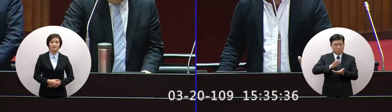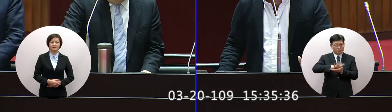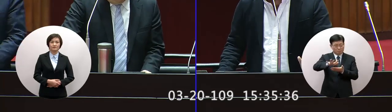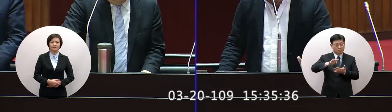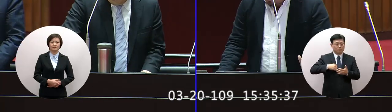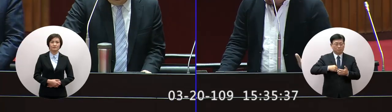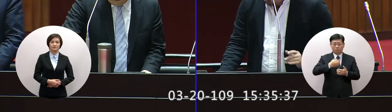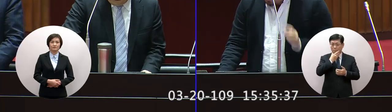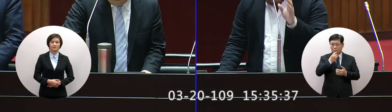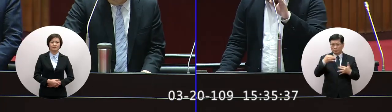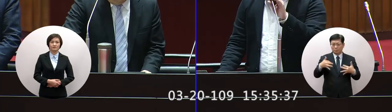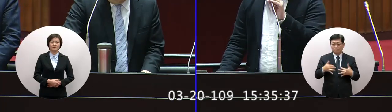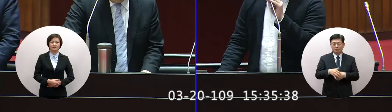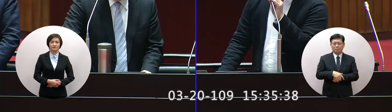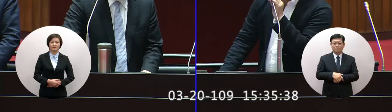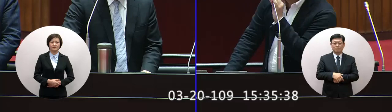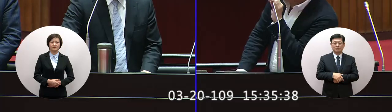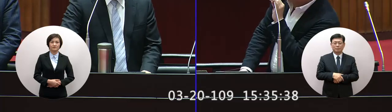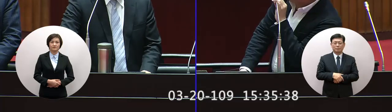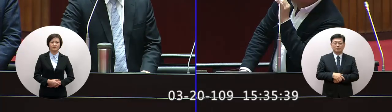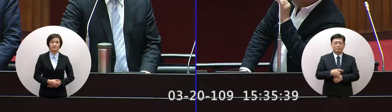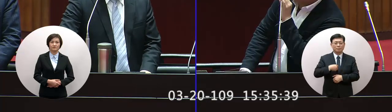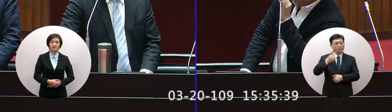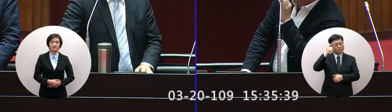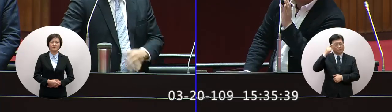健康幸福的问题哦。好，